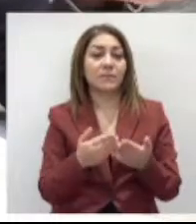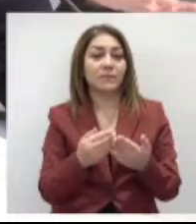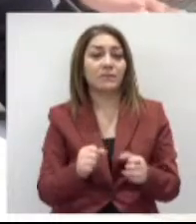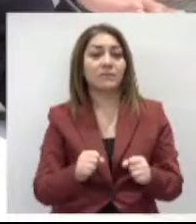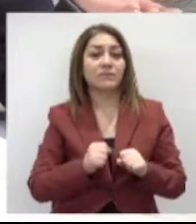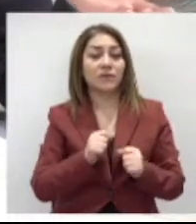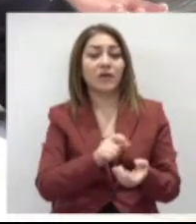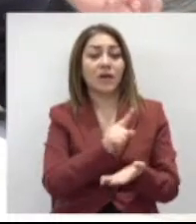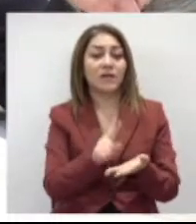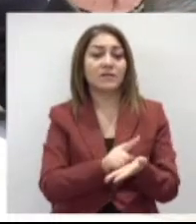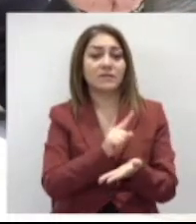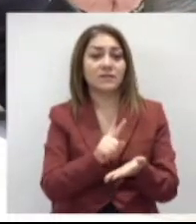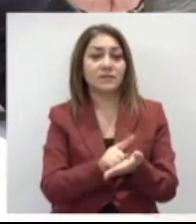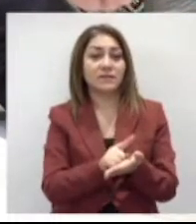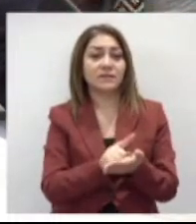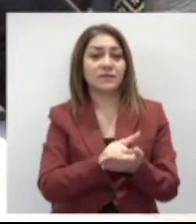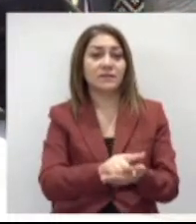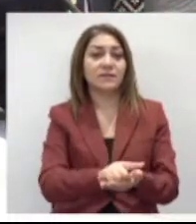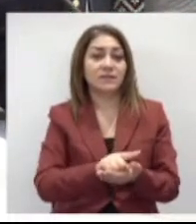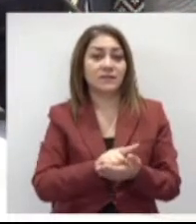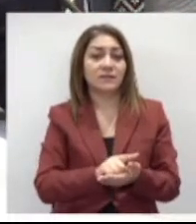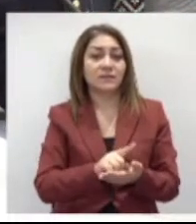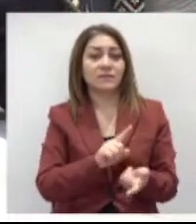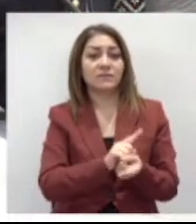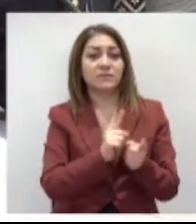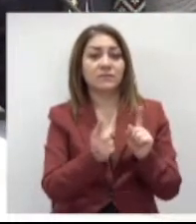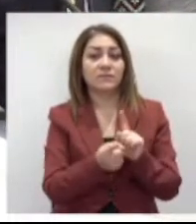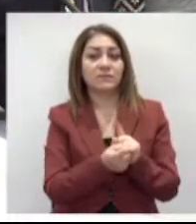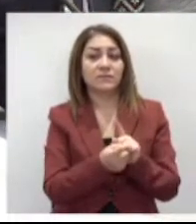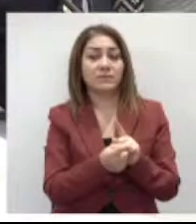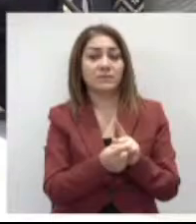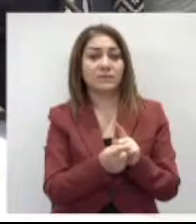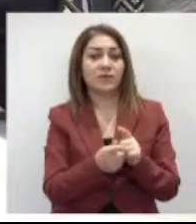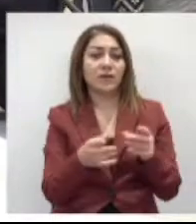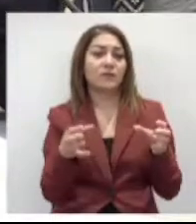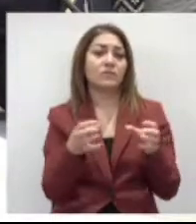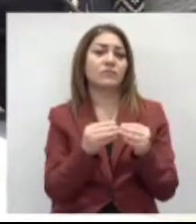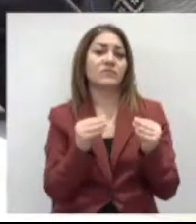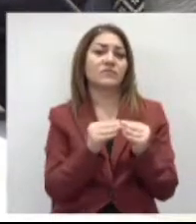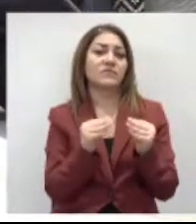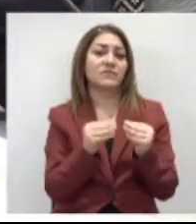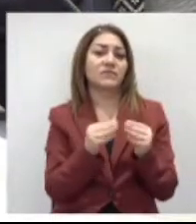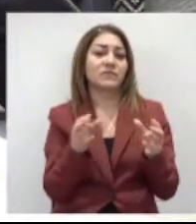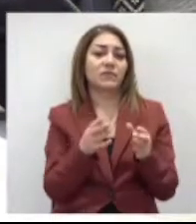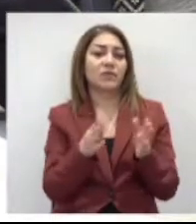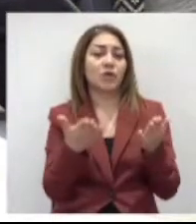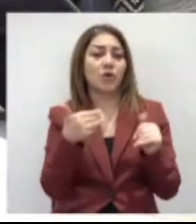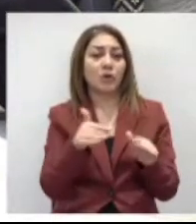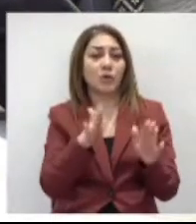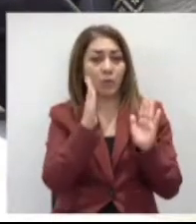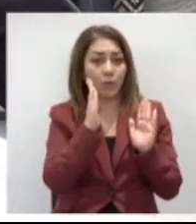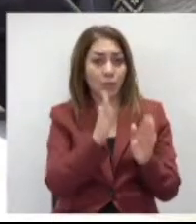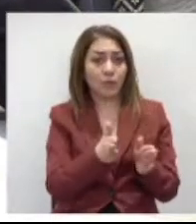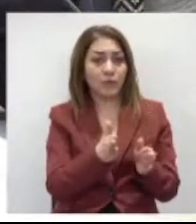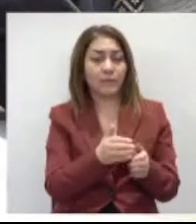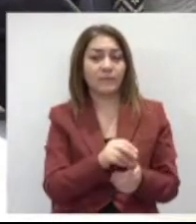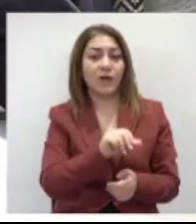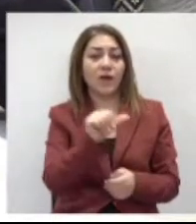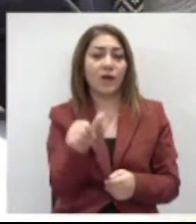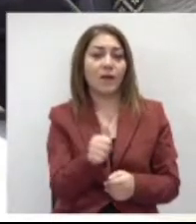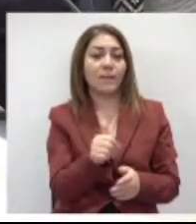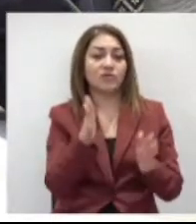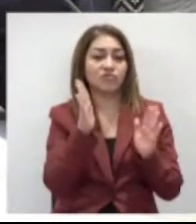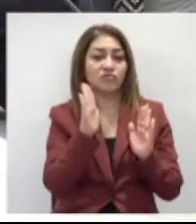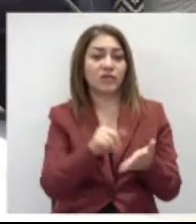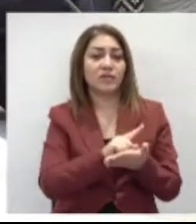այն բոլոր հարցերը, որոնք որ պիտի քննարկենք, թե այն պահում ենք կոմպակտ, նախանշում ենք ուղղություն եւ դիցուկ ամենաշատ